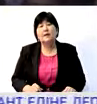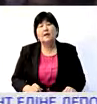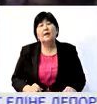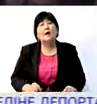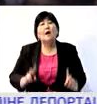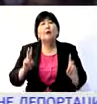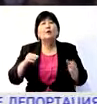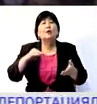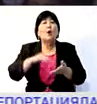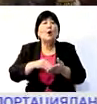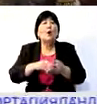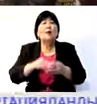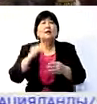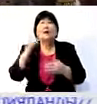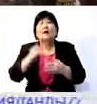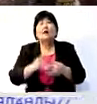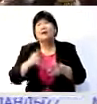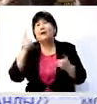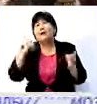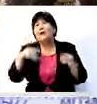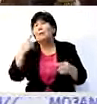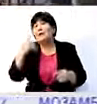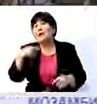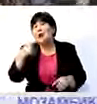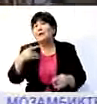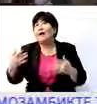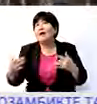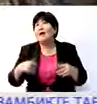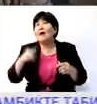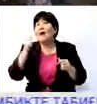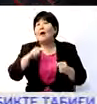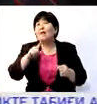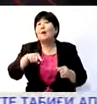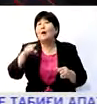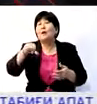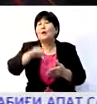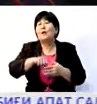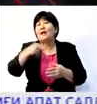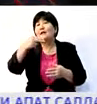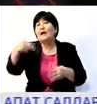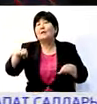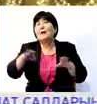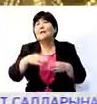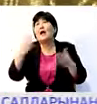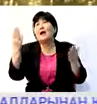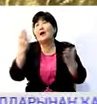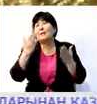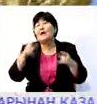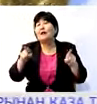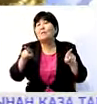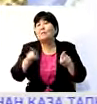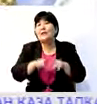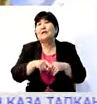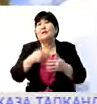Тобының хореографиялық композицияларда тартымды. Бір айта кетерлігі концерттегі әр номер кезінде тақырыпқаса бейне баяндар бірге беріліп